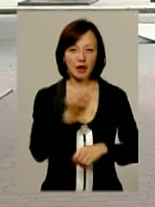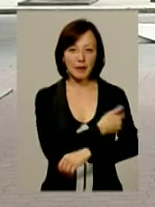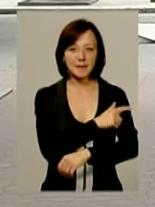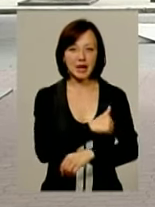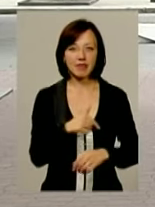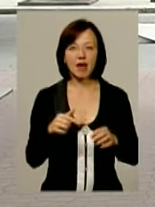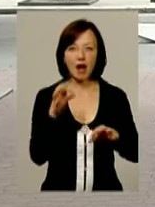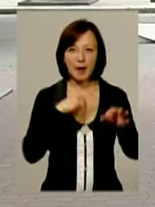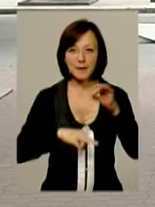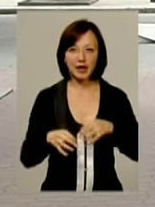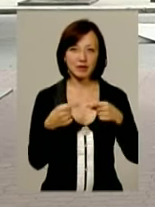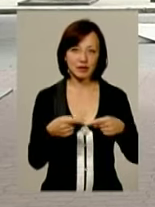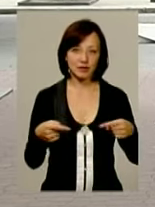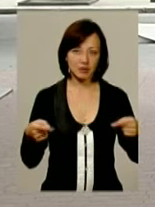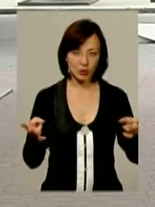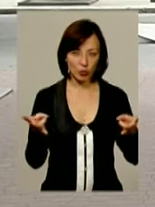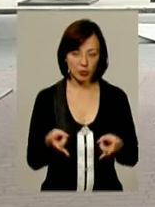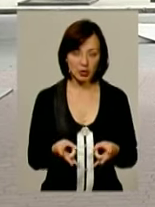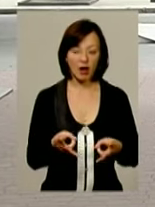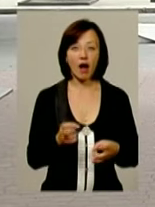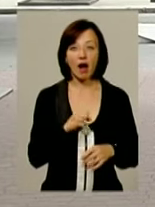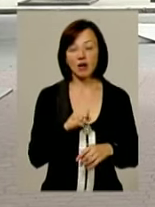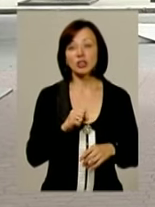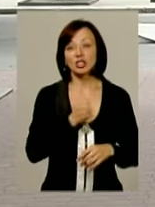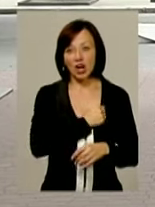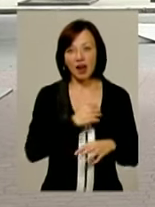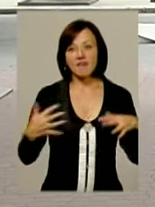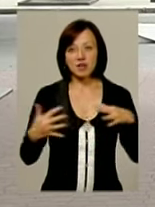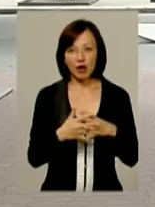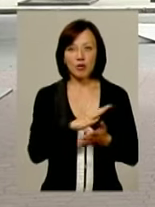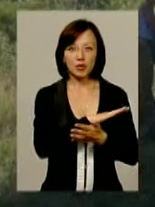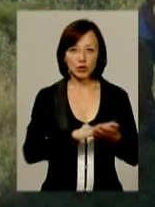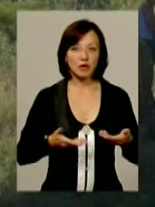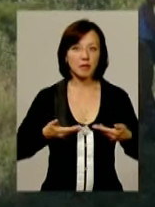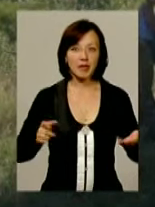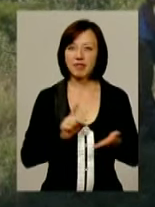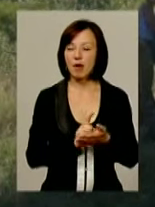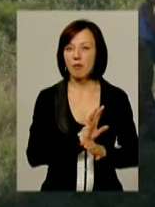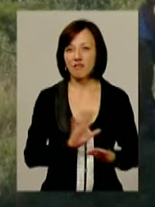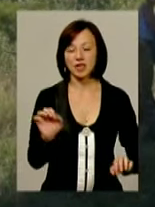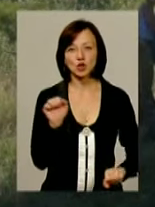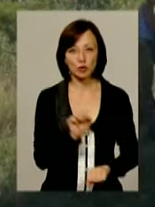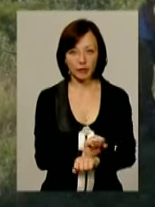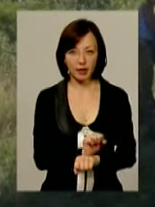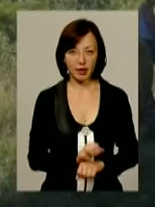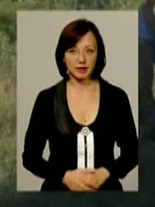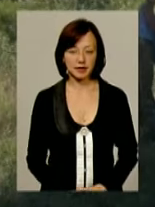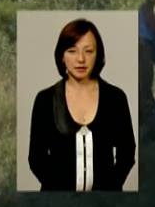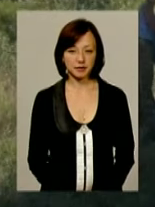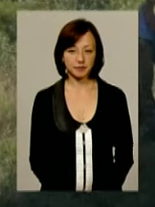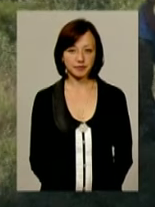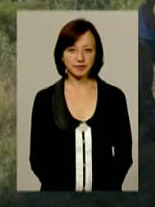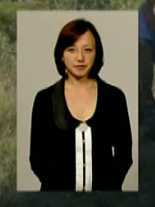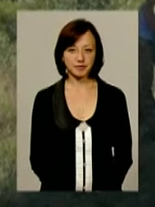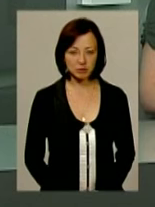медикаменти і всі необхідні речі. Адже війна, на жаль, продовжується, і ми не повинні зупинятися. Дарина Денисенко, Юрій Чорний для інформаційного